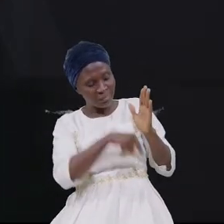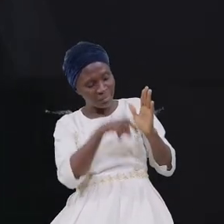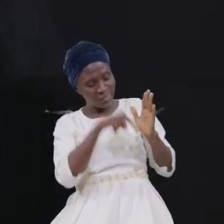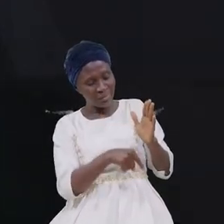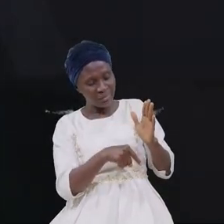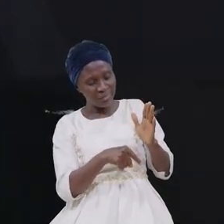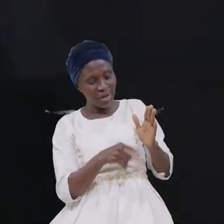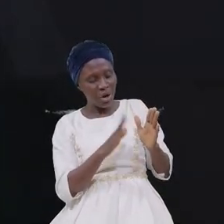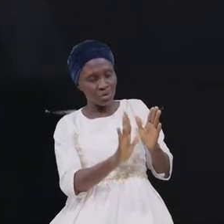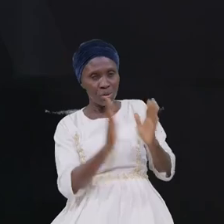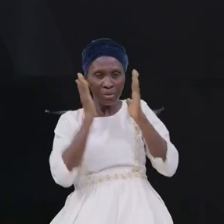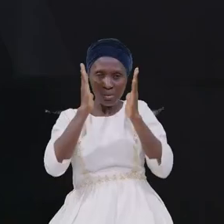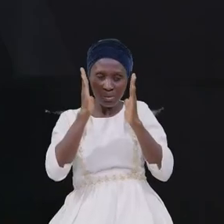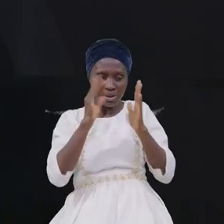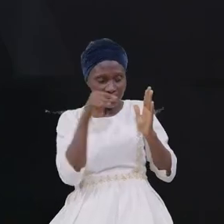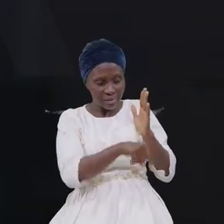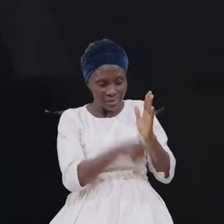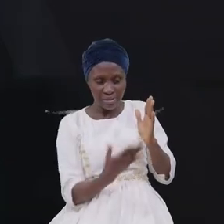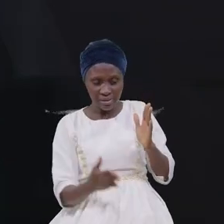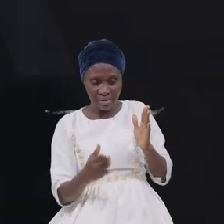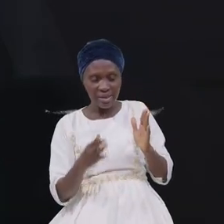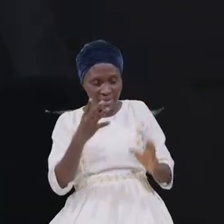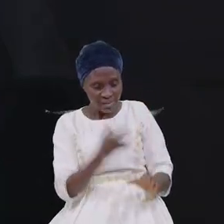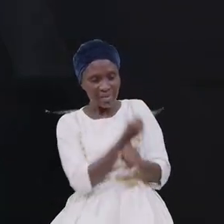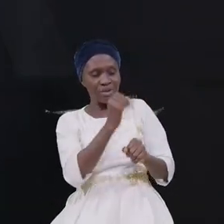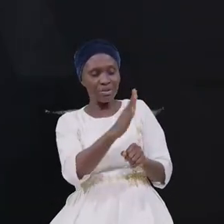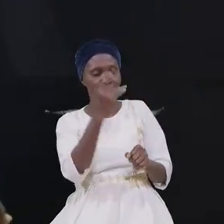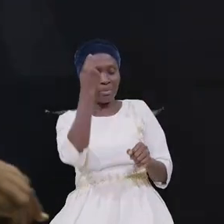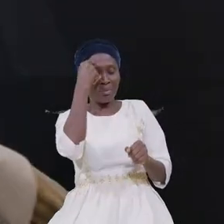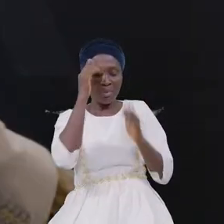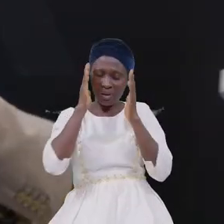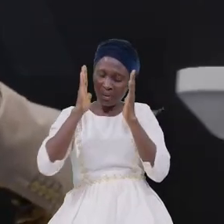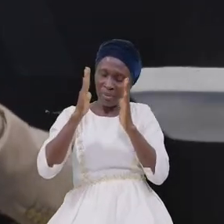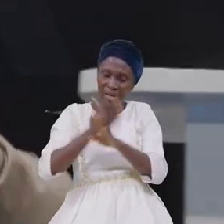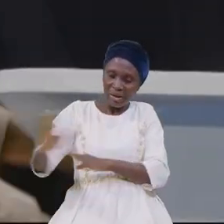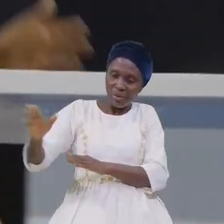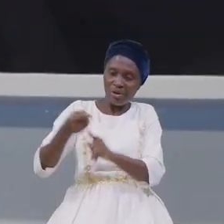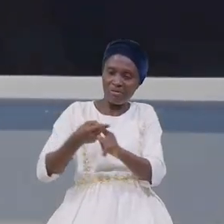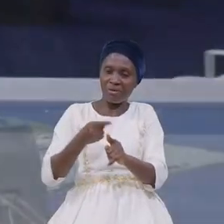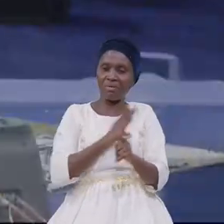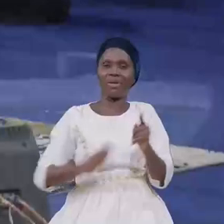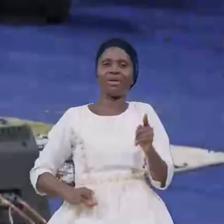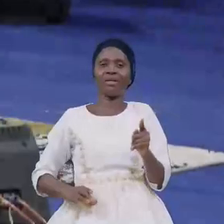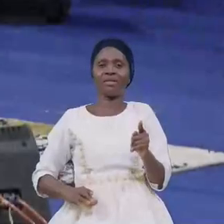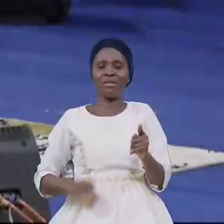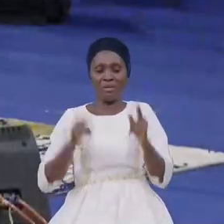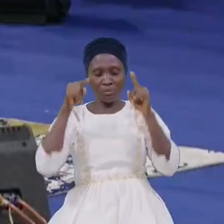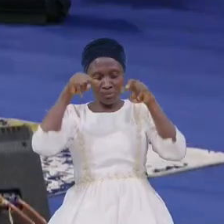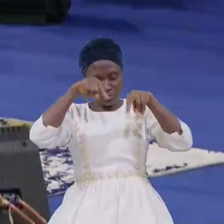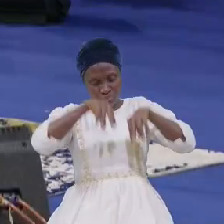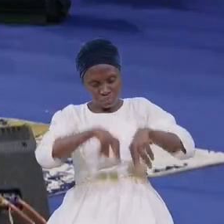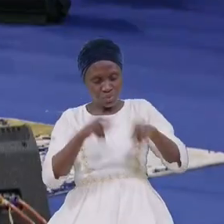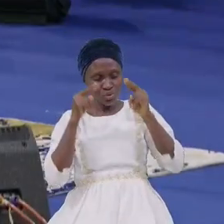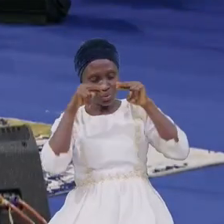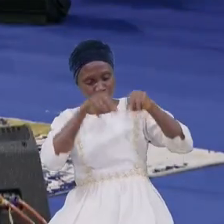votre attention. Sachez-la prendre, prennent vos attentions. Vous ôtez votre attention de Christ.